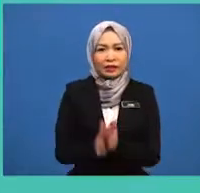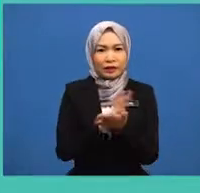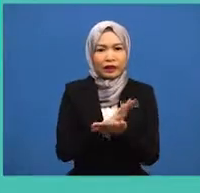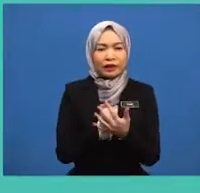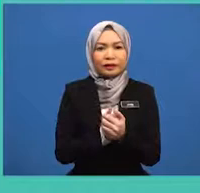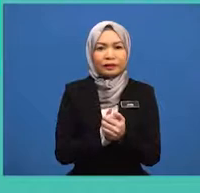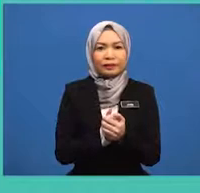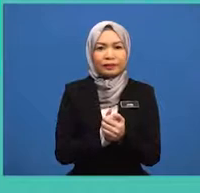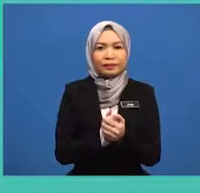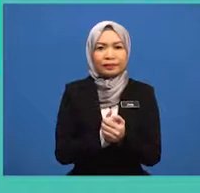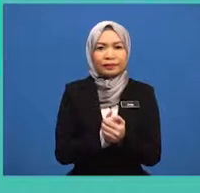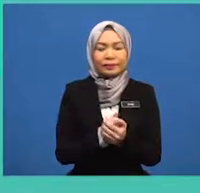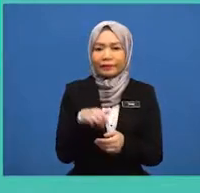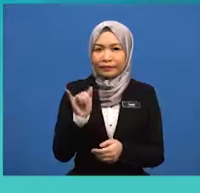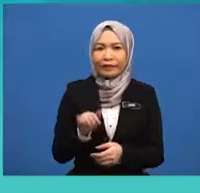terjadi.